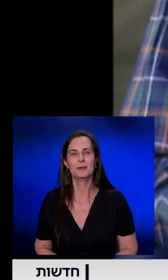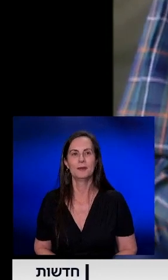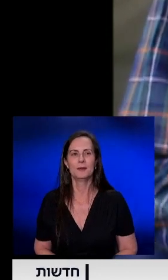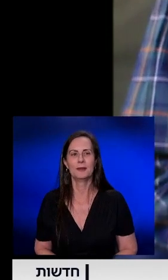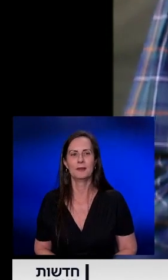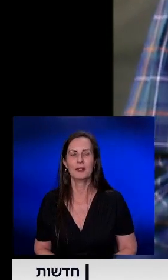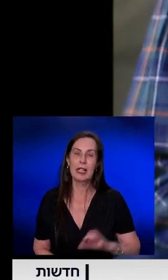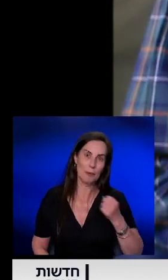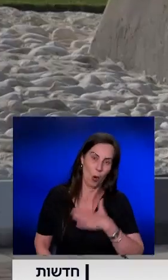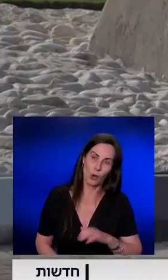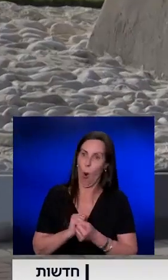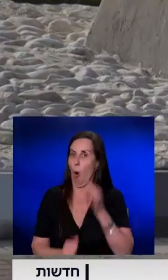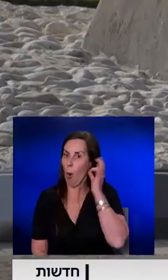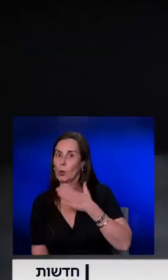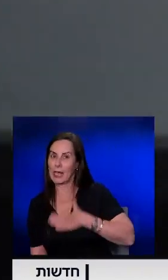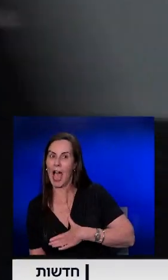אם הוא רוצה. הוא רוצה.